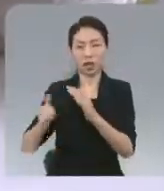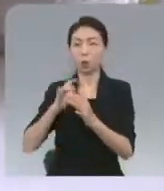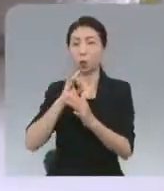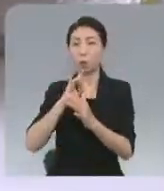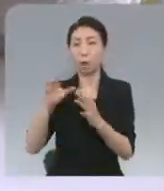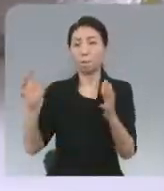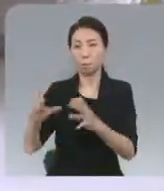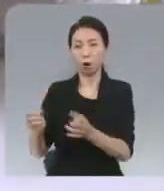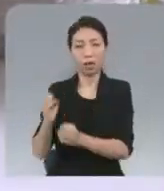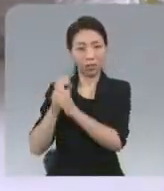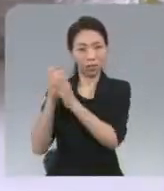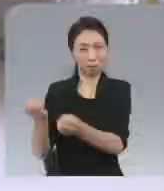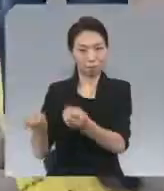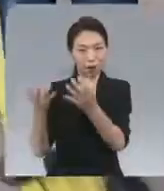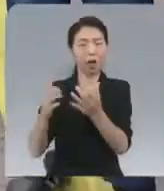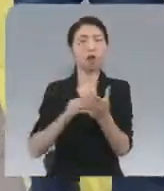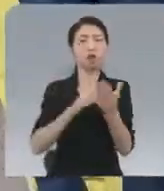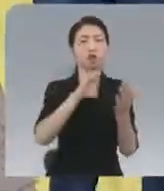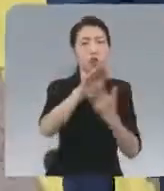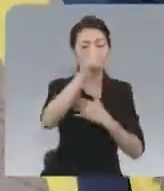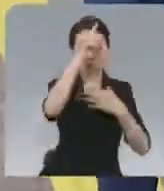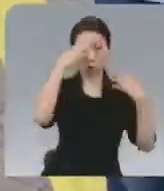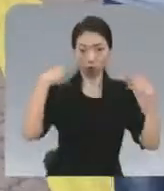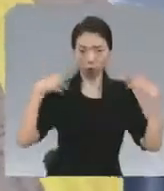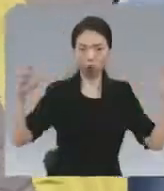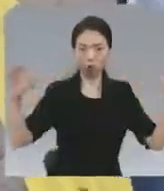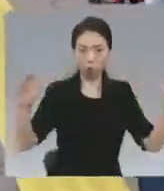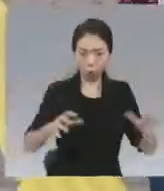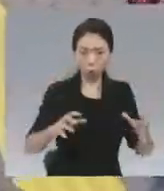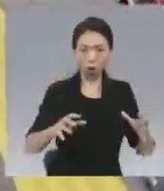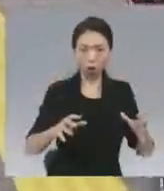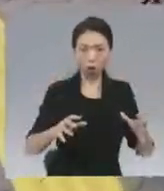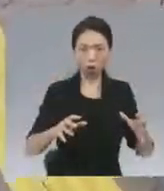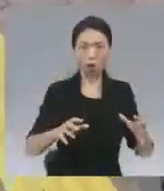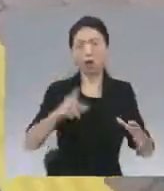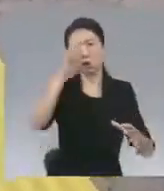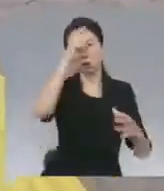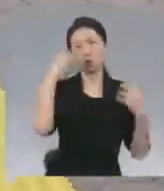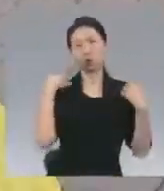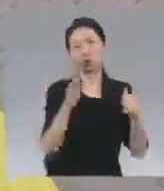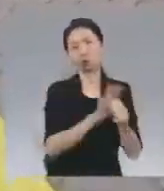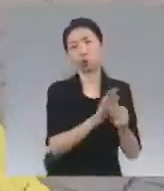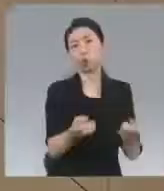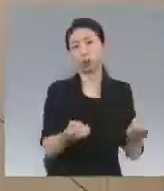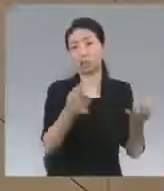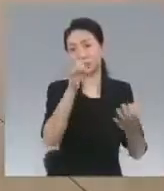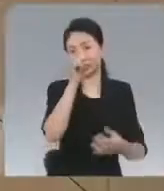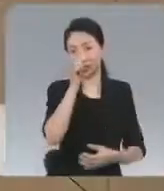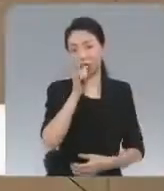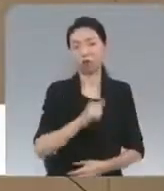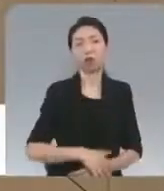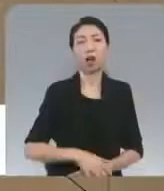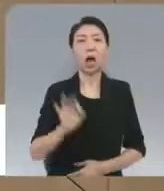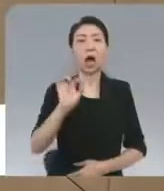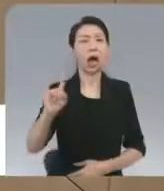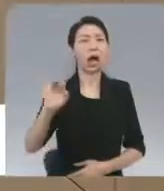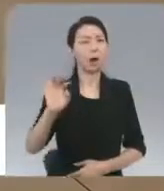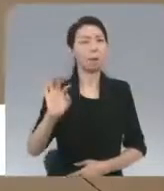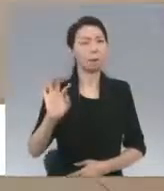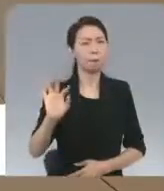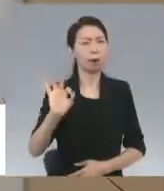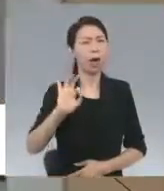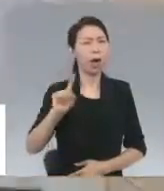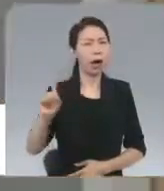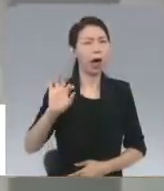le gouvernement et les partis libéral et démocrate le pays aidé la formation pouvoir organisera une cérémonie à sa mémoire comme